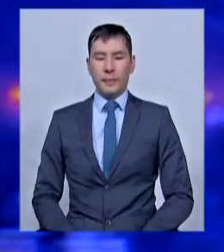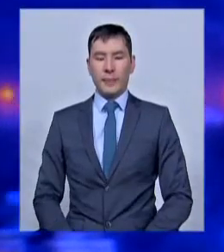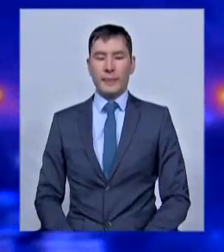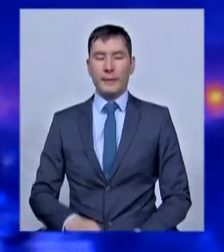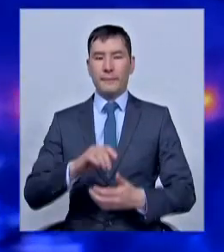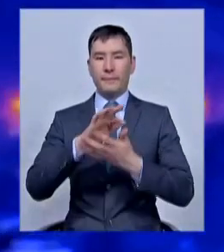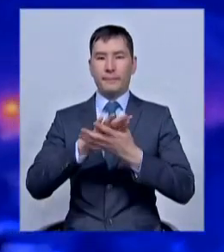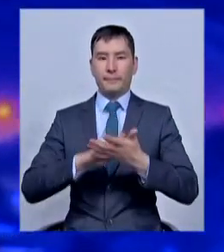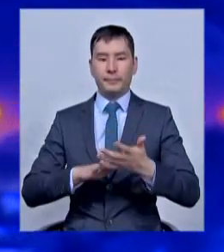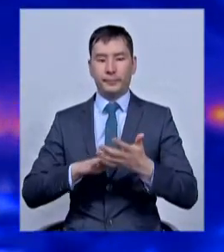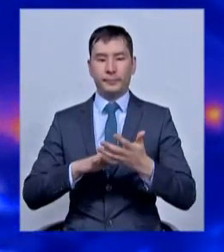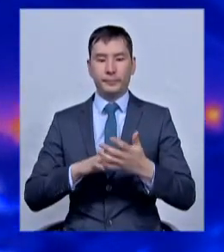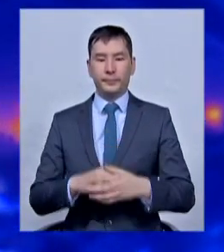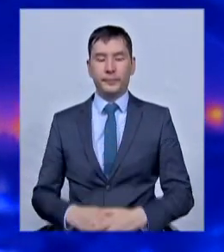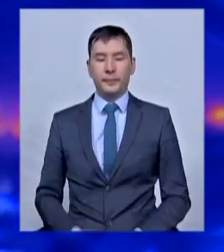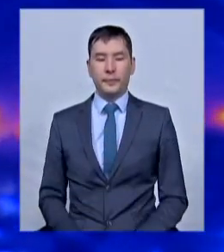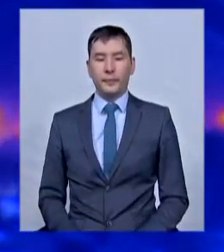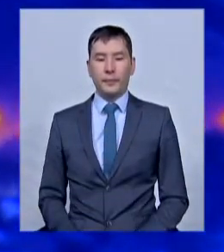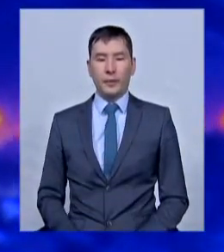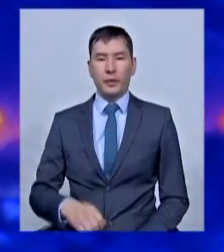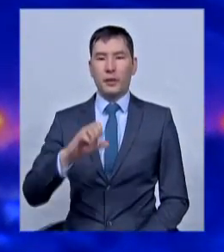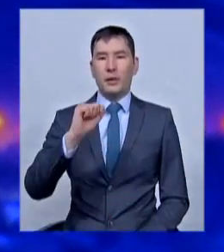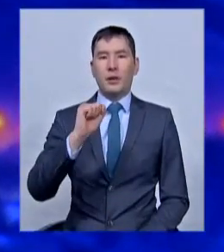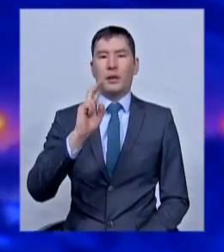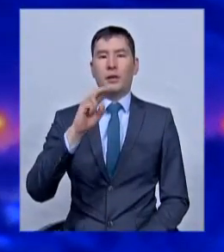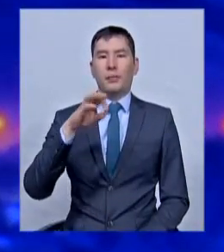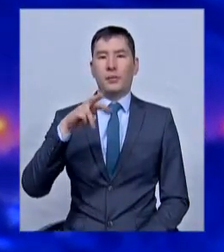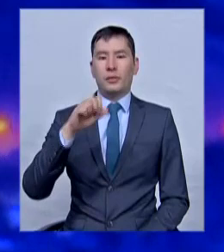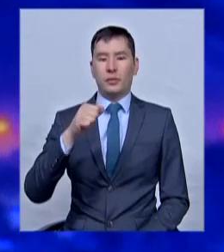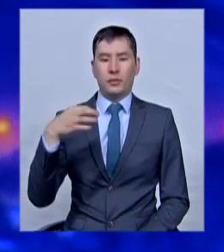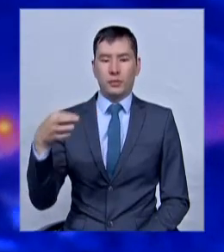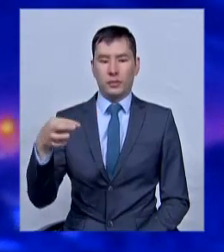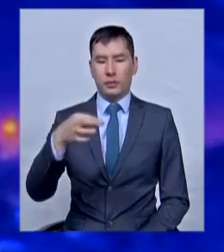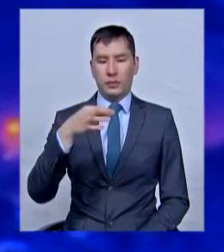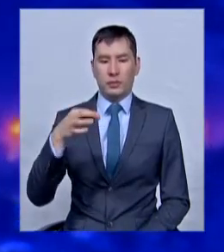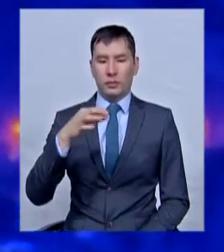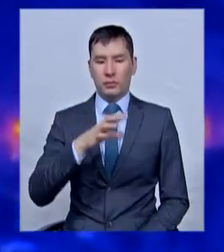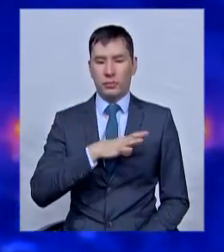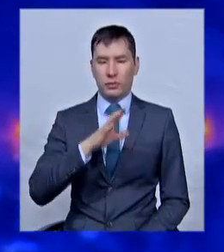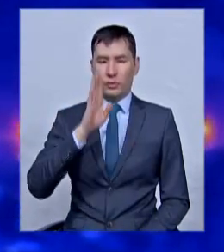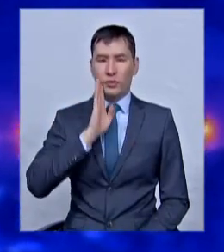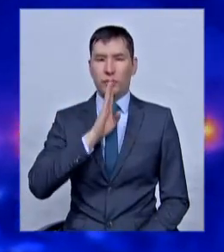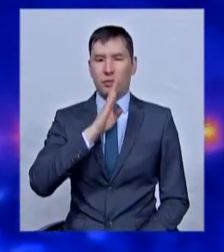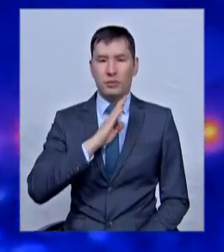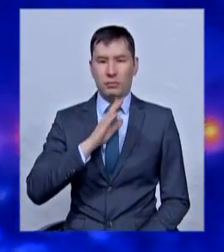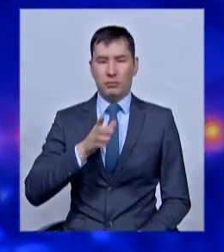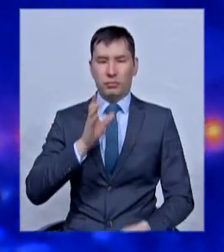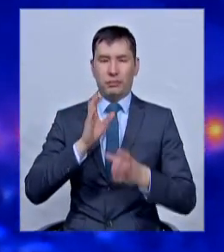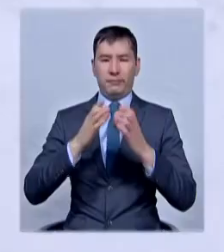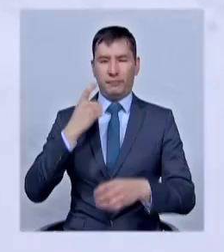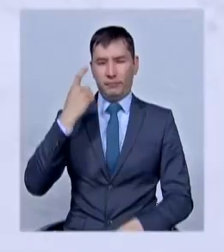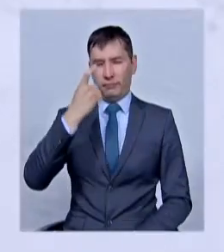Хабарымызды төтенше жаңалықтармен жалғастырсақ, Ақмола облысында ащы суға сылқия тойып алған әйел өз баласын пышақтап